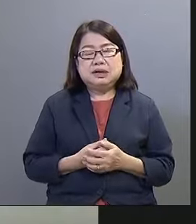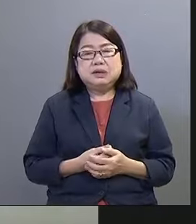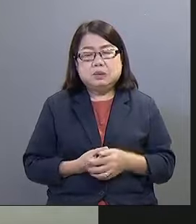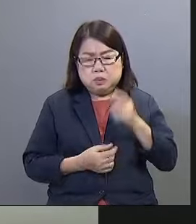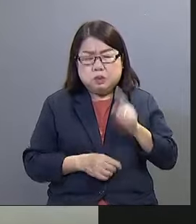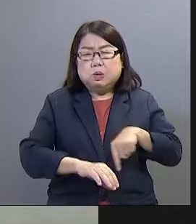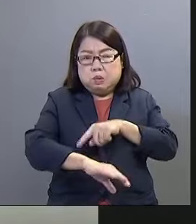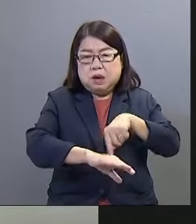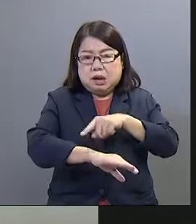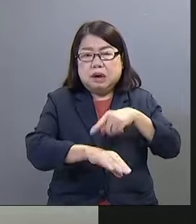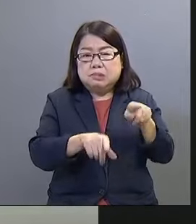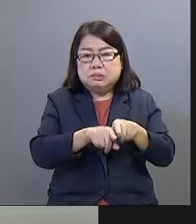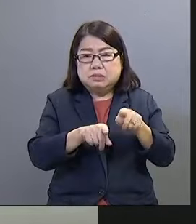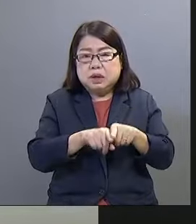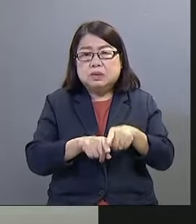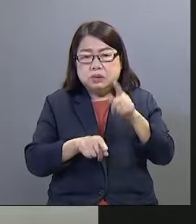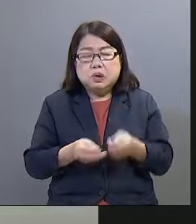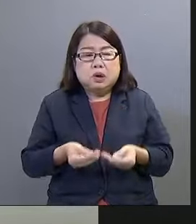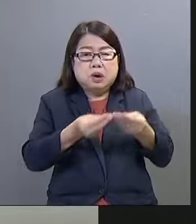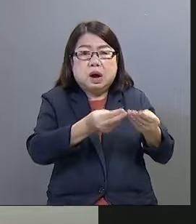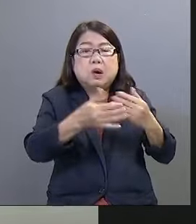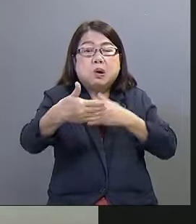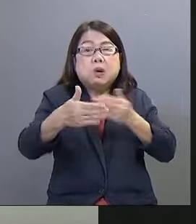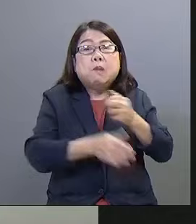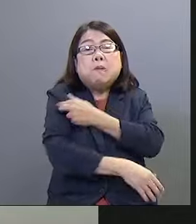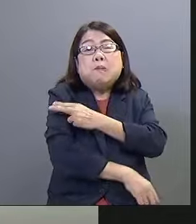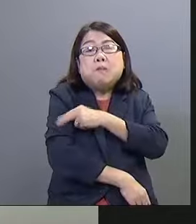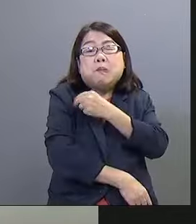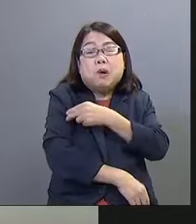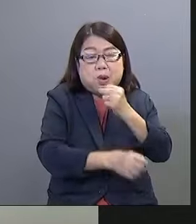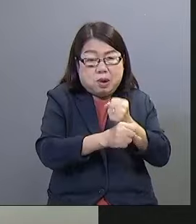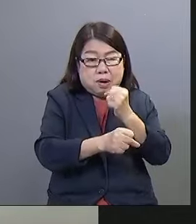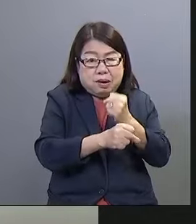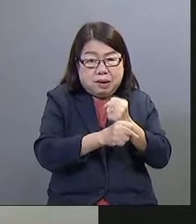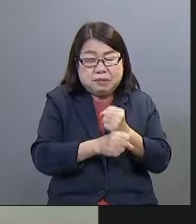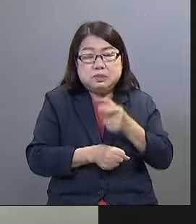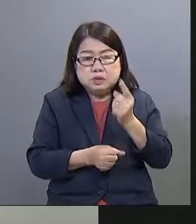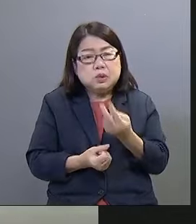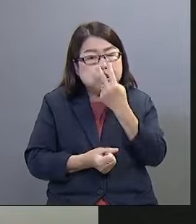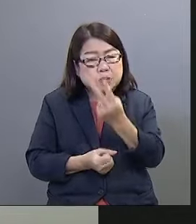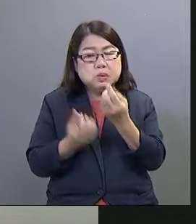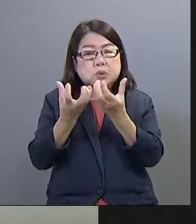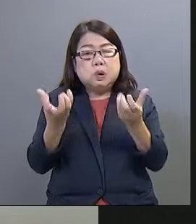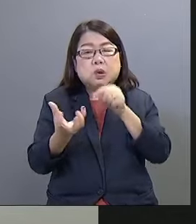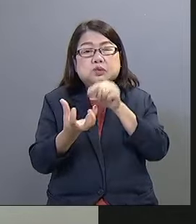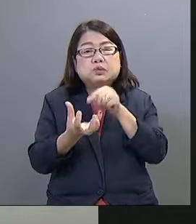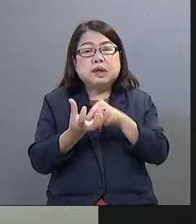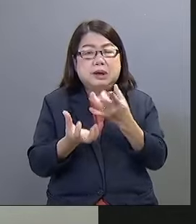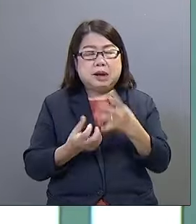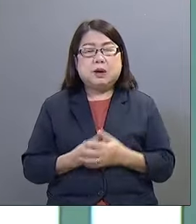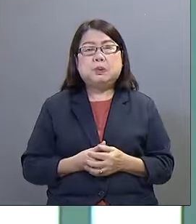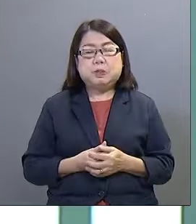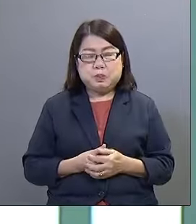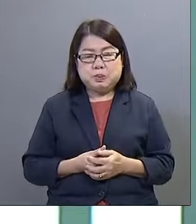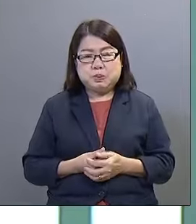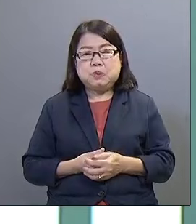ใช้เวลาในการส่งไปให้แลปทำให้พอดีกับเราและขึ้กววสดที่ใช้หว